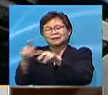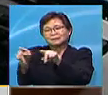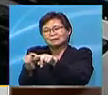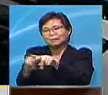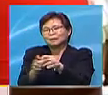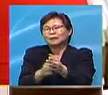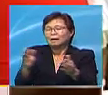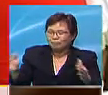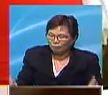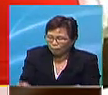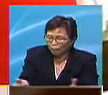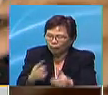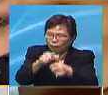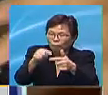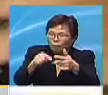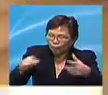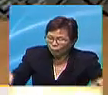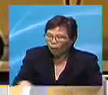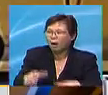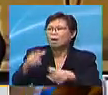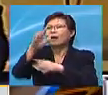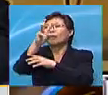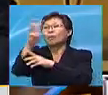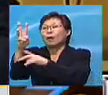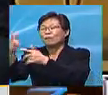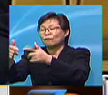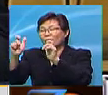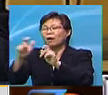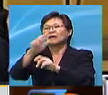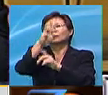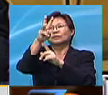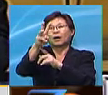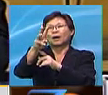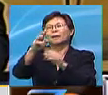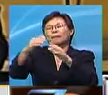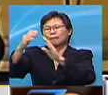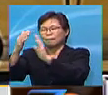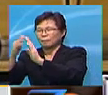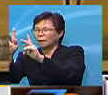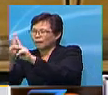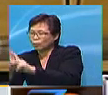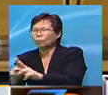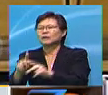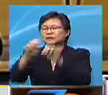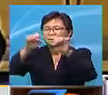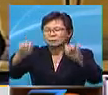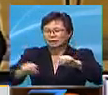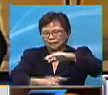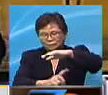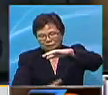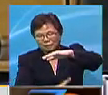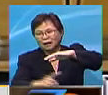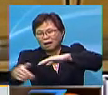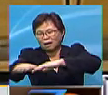inisiatif dilaksana adalah projek jalur lebar berkelajuan tinggi jalur lebar pinggir Bandar serta sistem kabel dasar laut yang